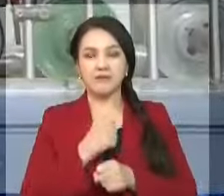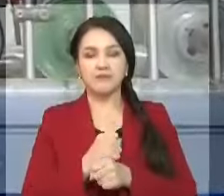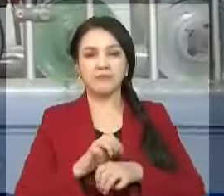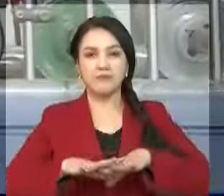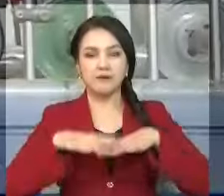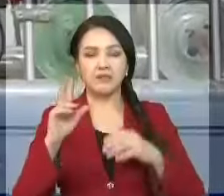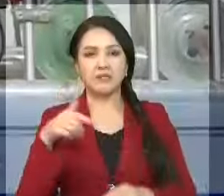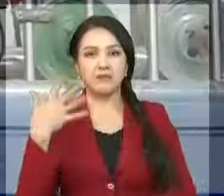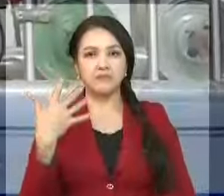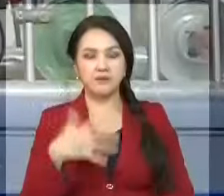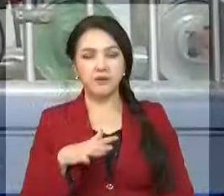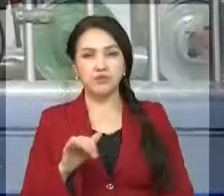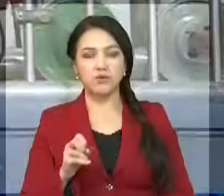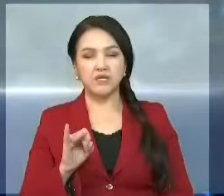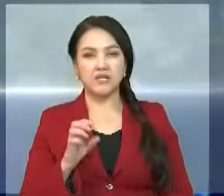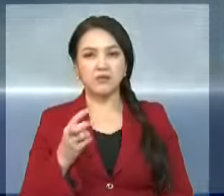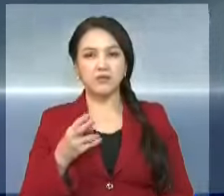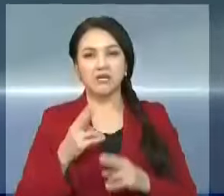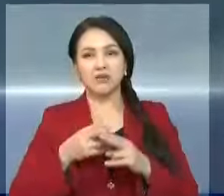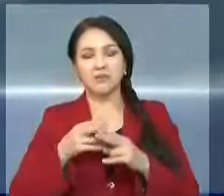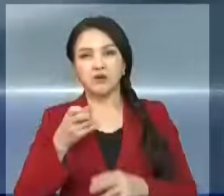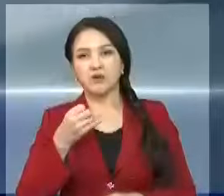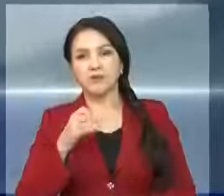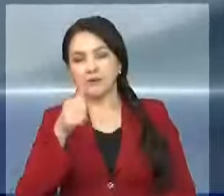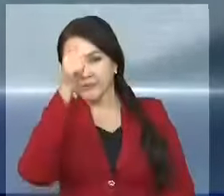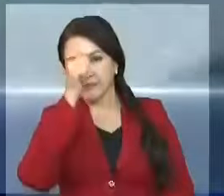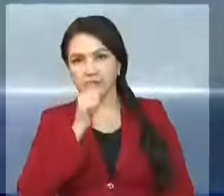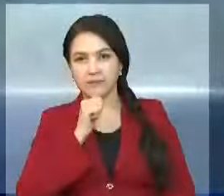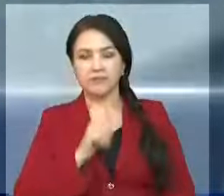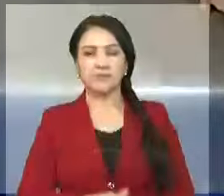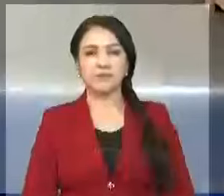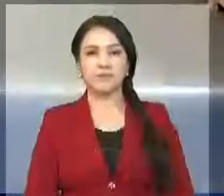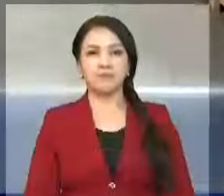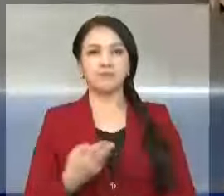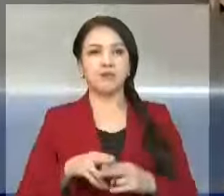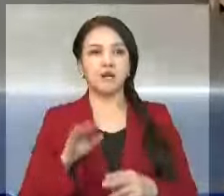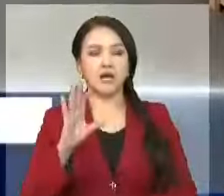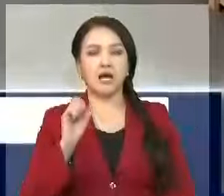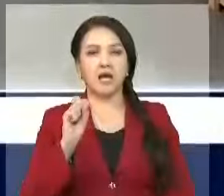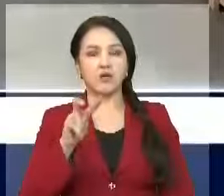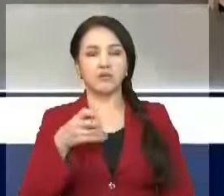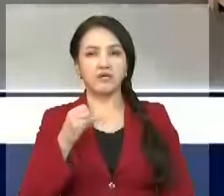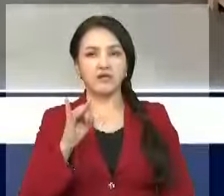более 150 тонн алюминиевых профилей в месяц. Алюминиевые профиля